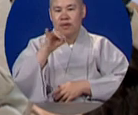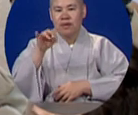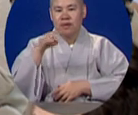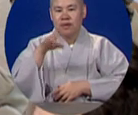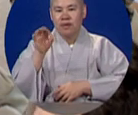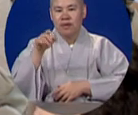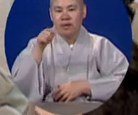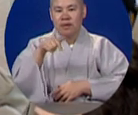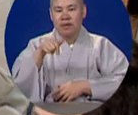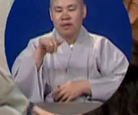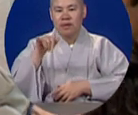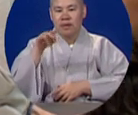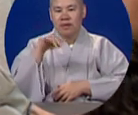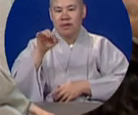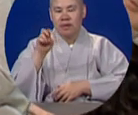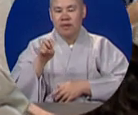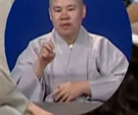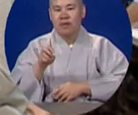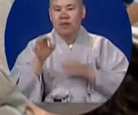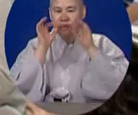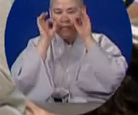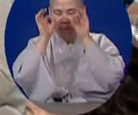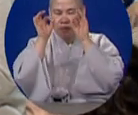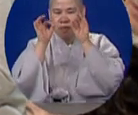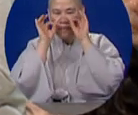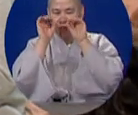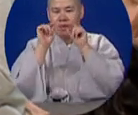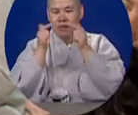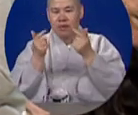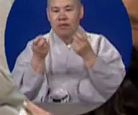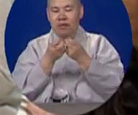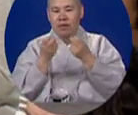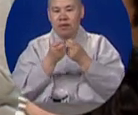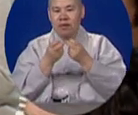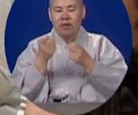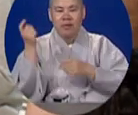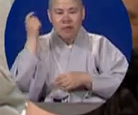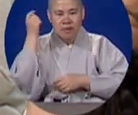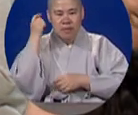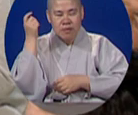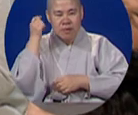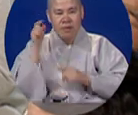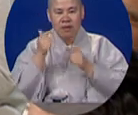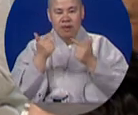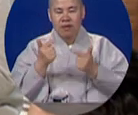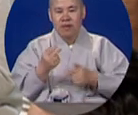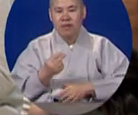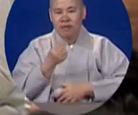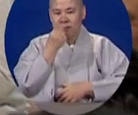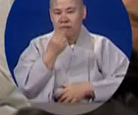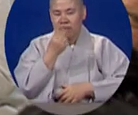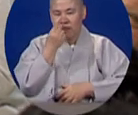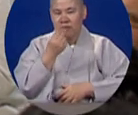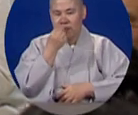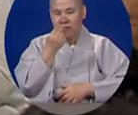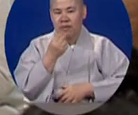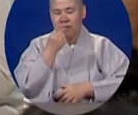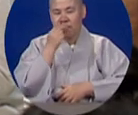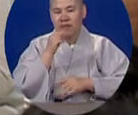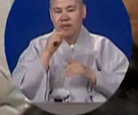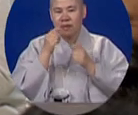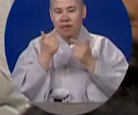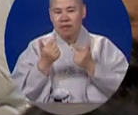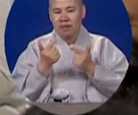보면서 안 보는 방법이에요 들으면서 안 듣고 냄새 맡으면서 안 맡는 거예요 그게